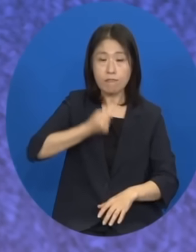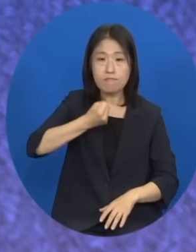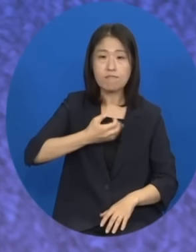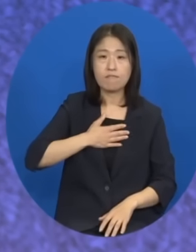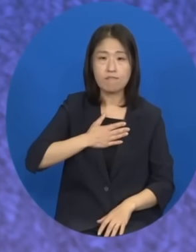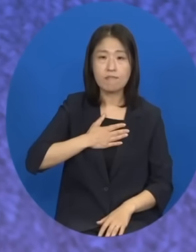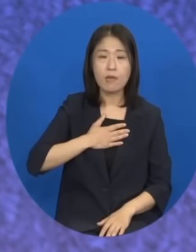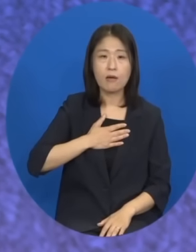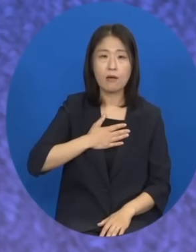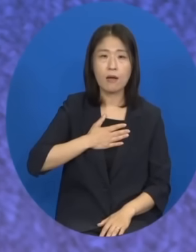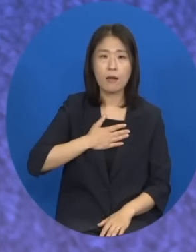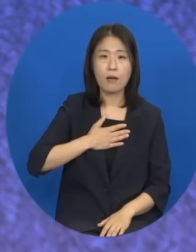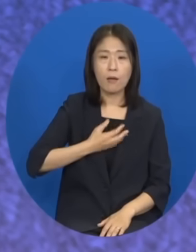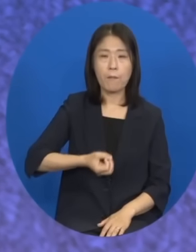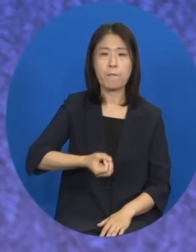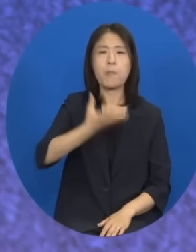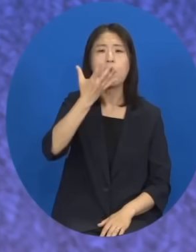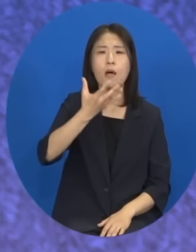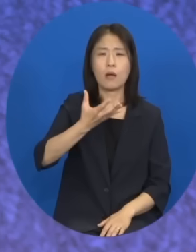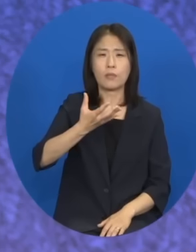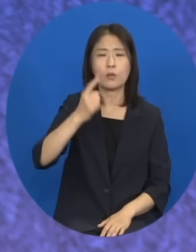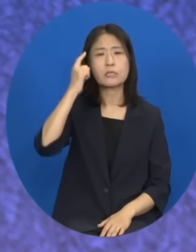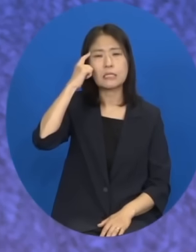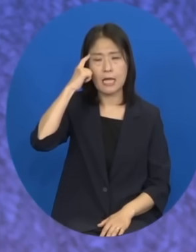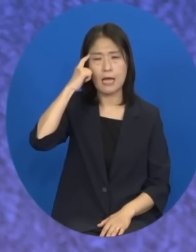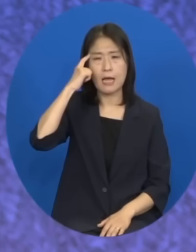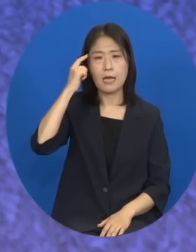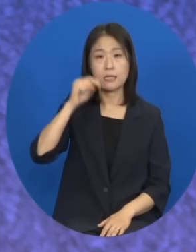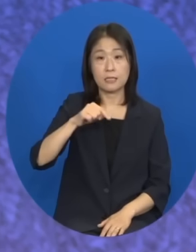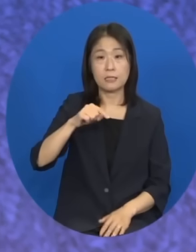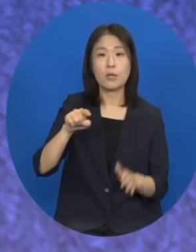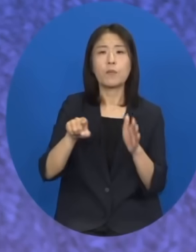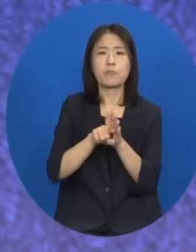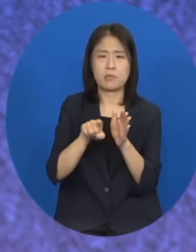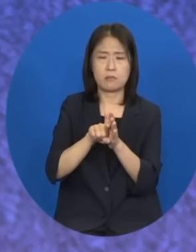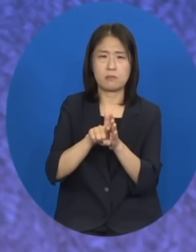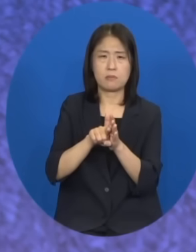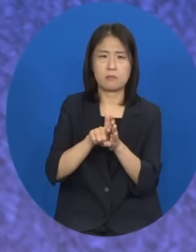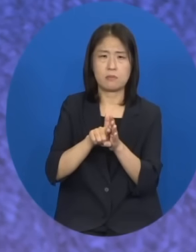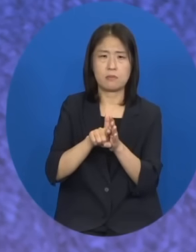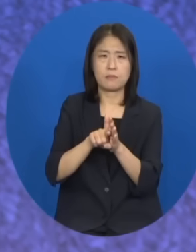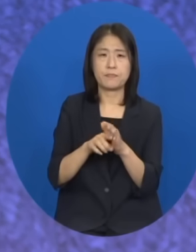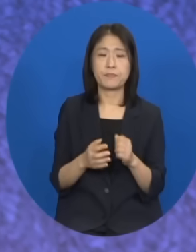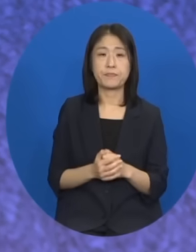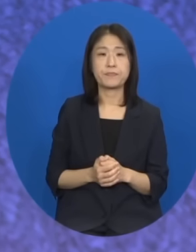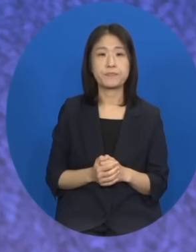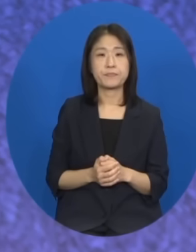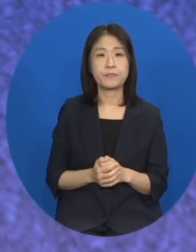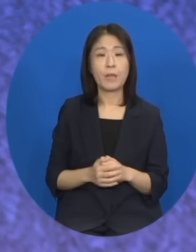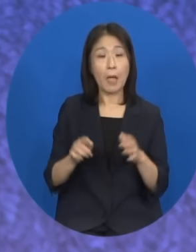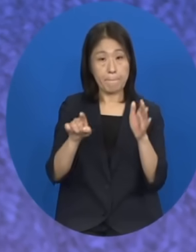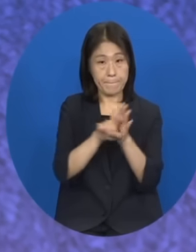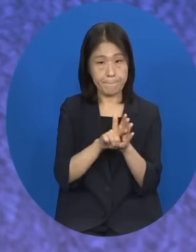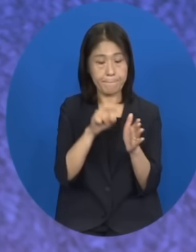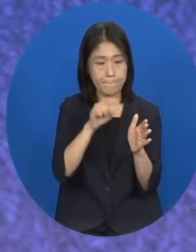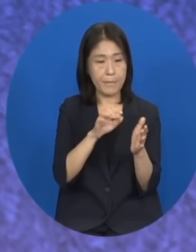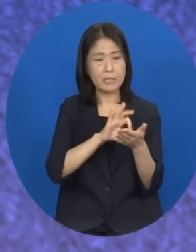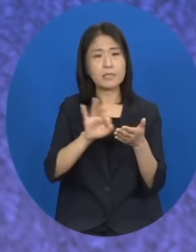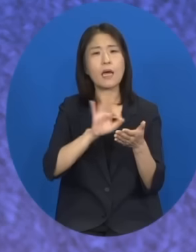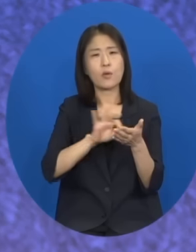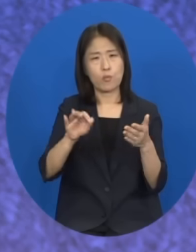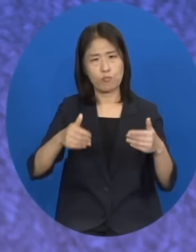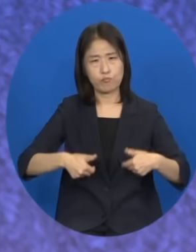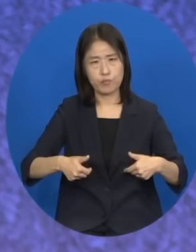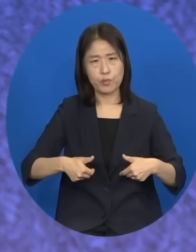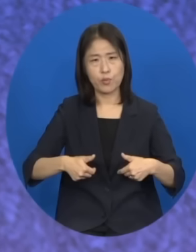골리앗은 구척장신 거인이지만 믿어지는데 어떻게 해요? 믿어지는데 여러분 믿음은 써야 되는 거예요.